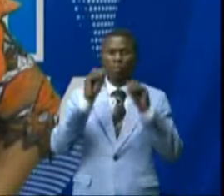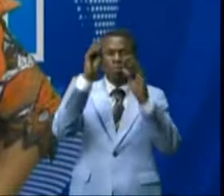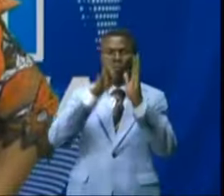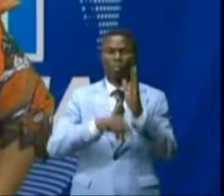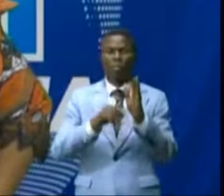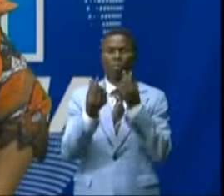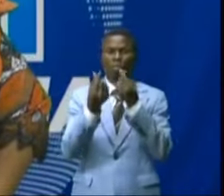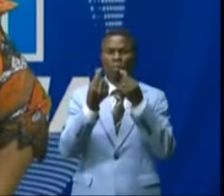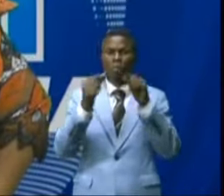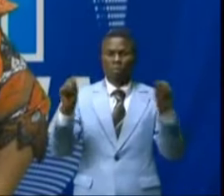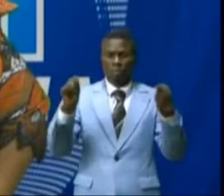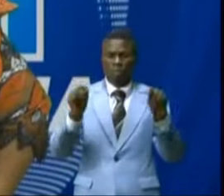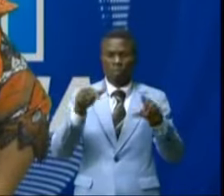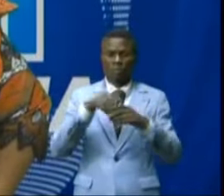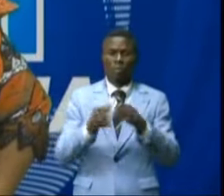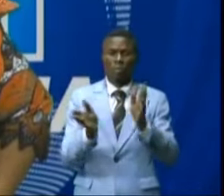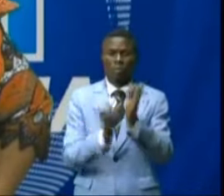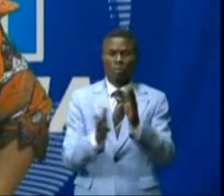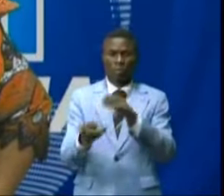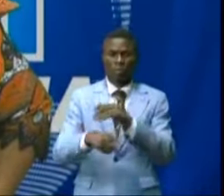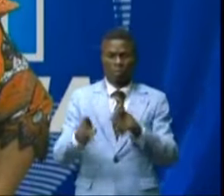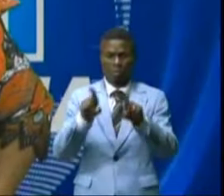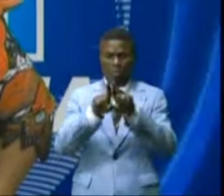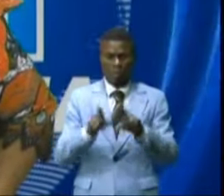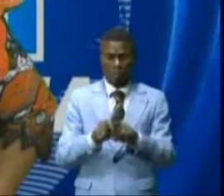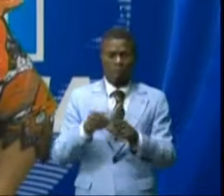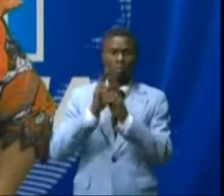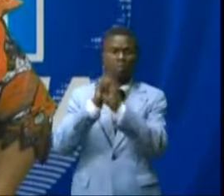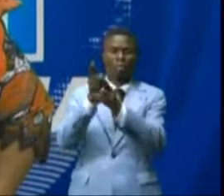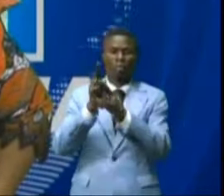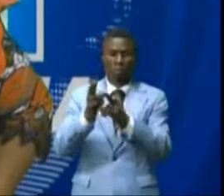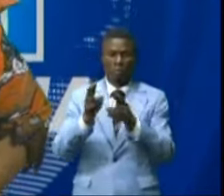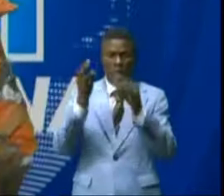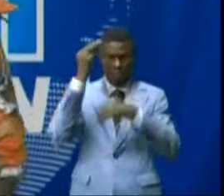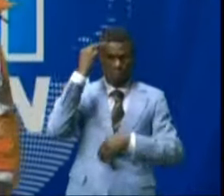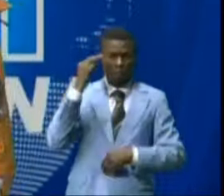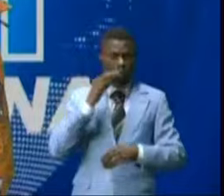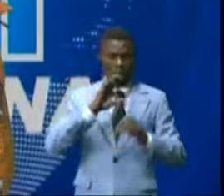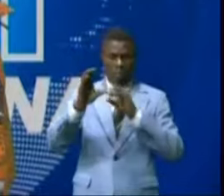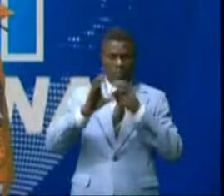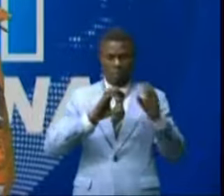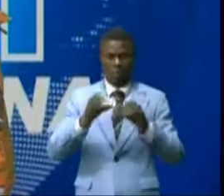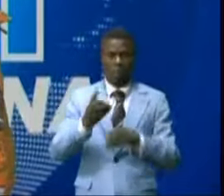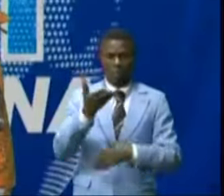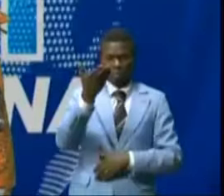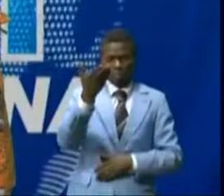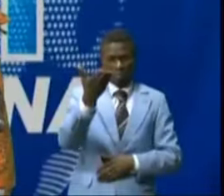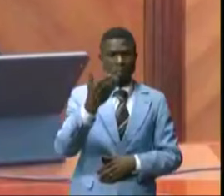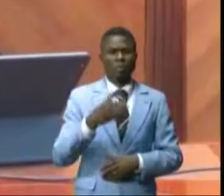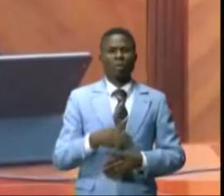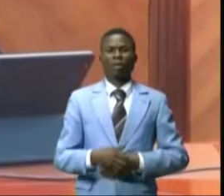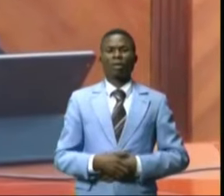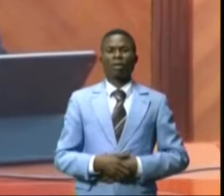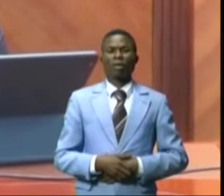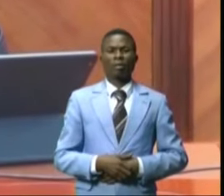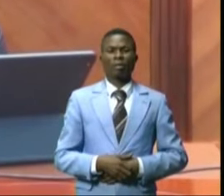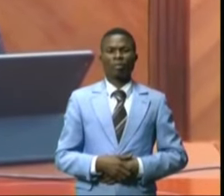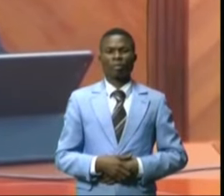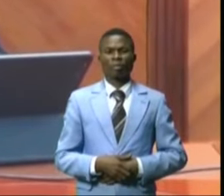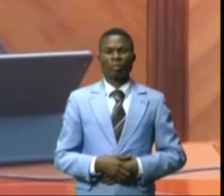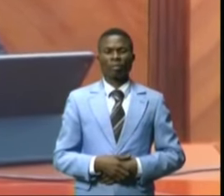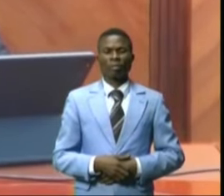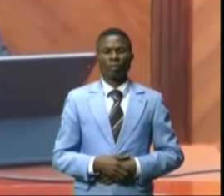l'enseignement en République démocratique du Congo, suivi plutôt le compte-rendu avec le ministre de la Communication et des Médias, Patrick Mouya.